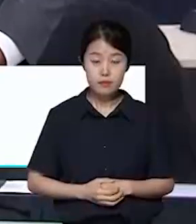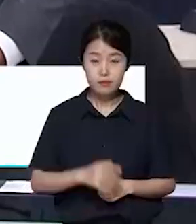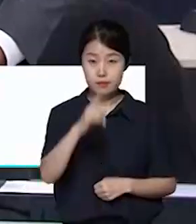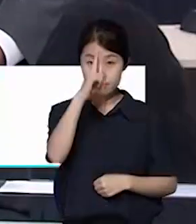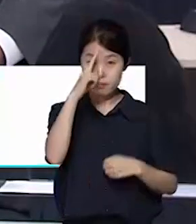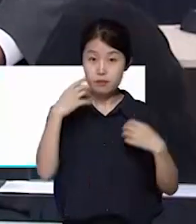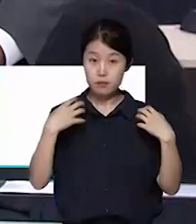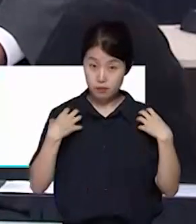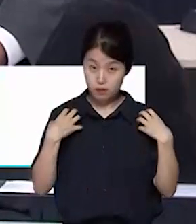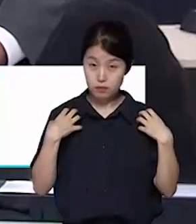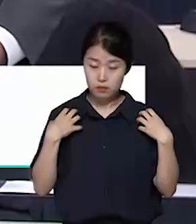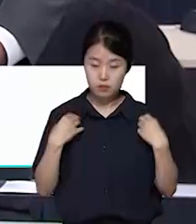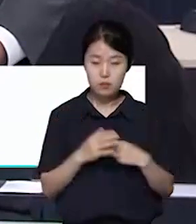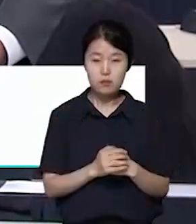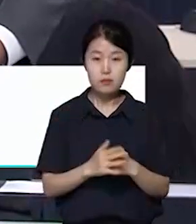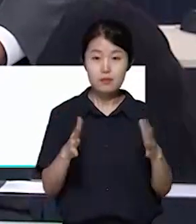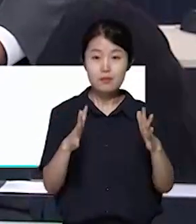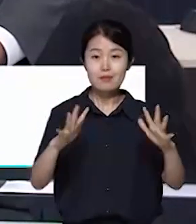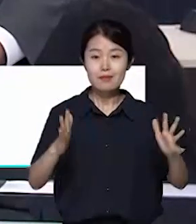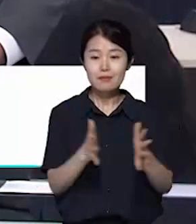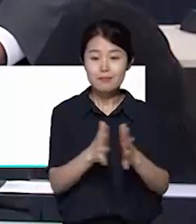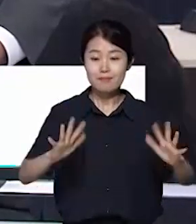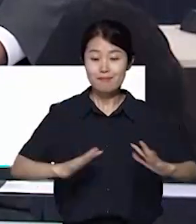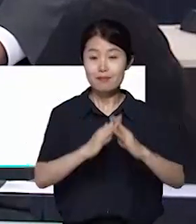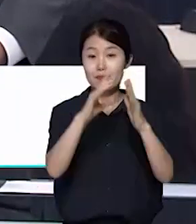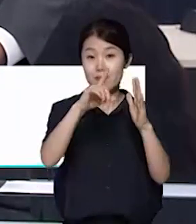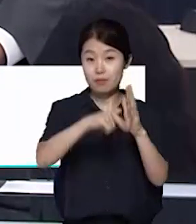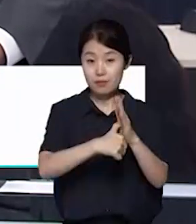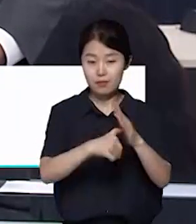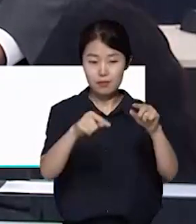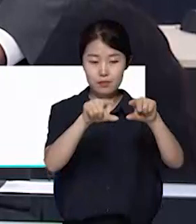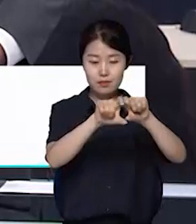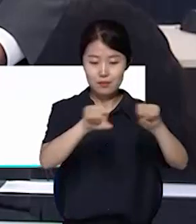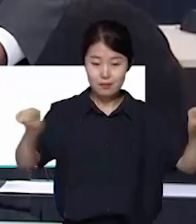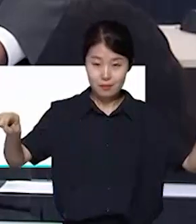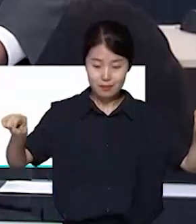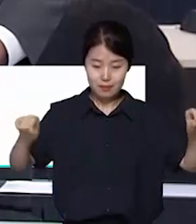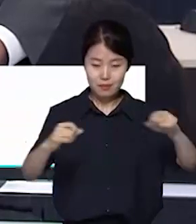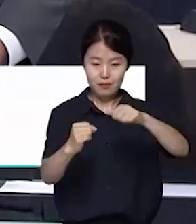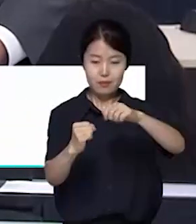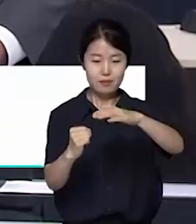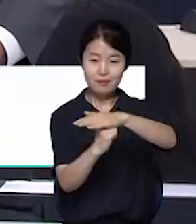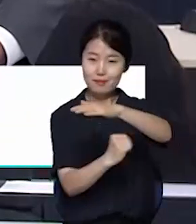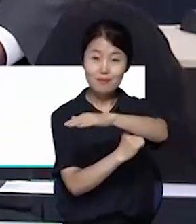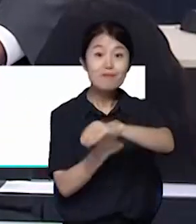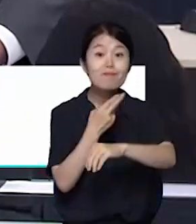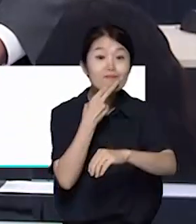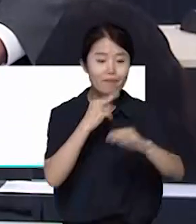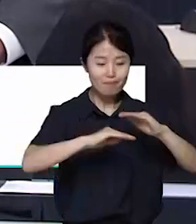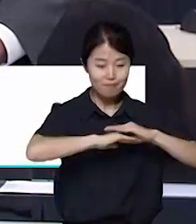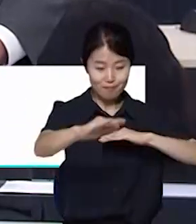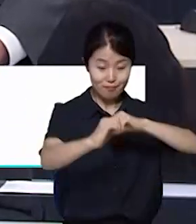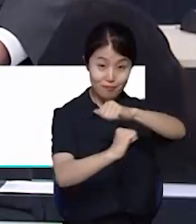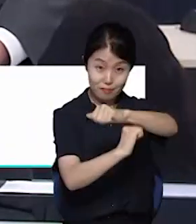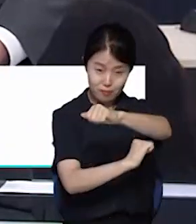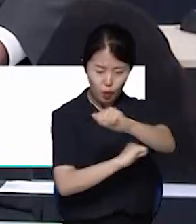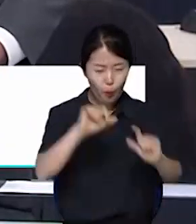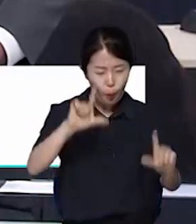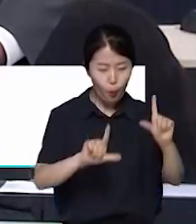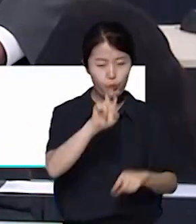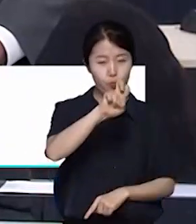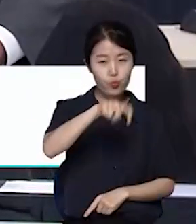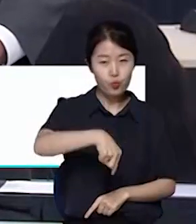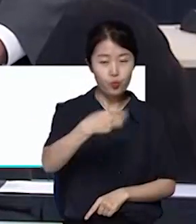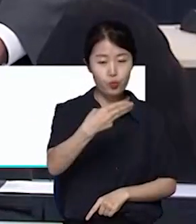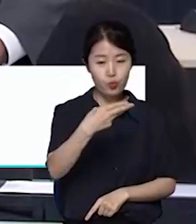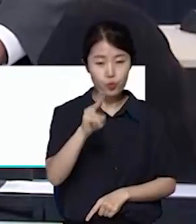정부가 보업 시 기둥으로 천장을 받치는 이른바 무량판 구조가 적용된 아파트에 대한 전수조사에 착수했습니다. 무량판 구조